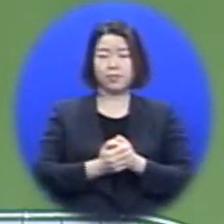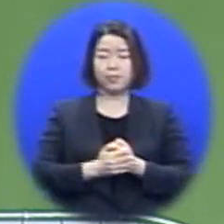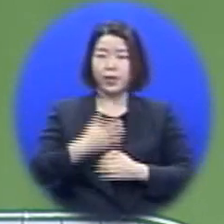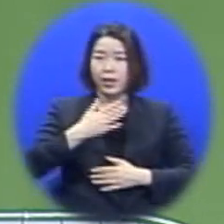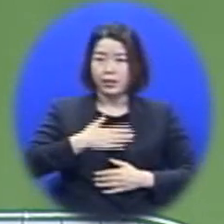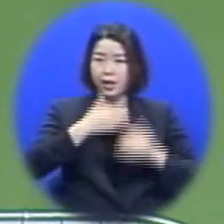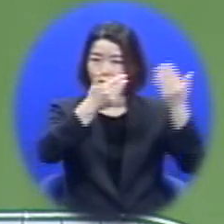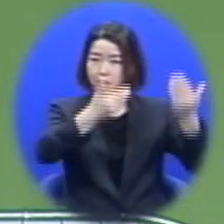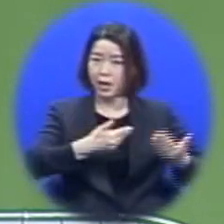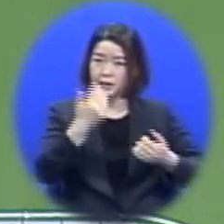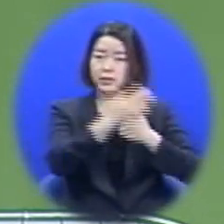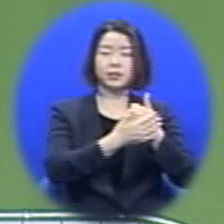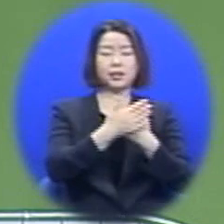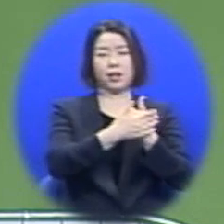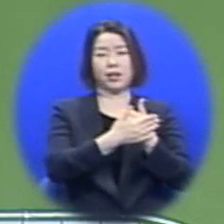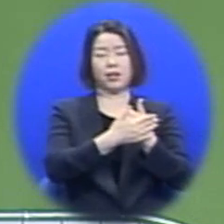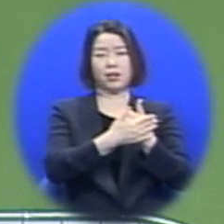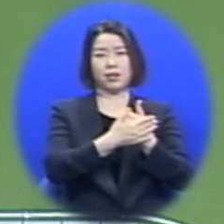내가 받은 은혜는,